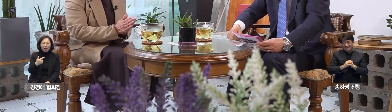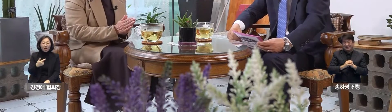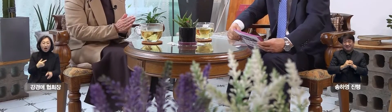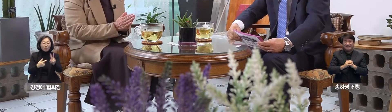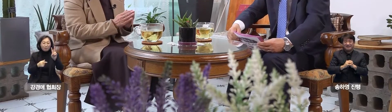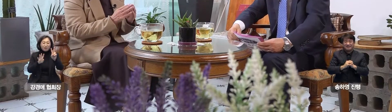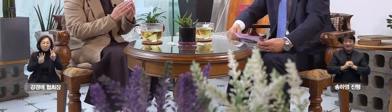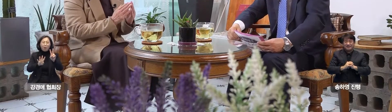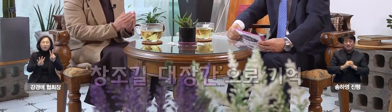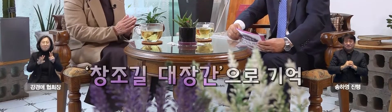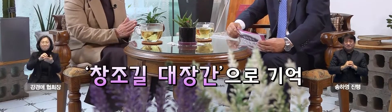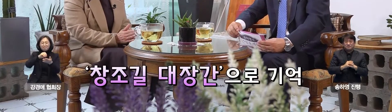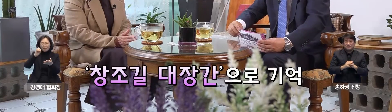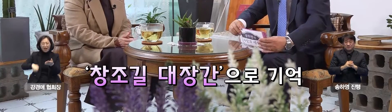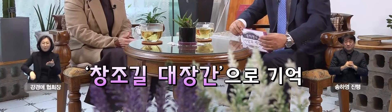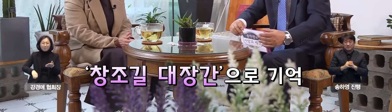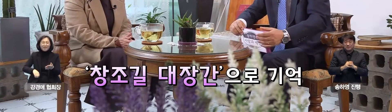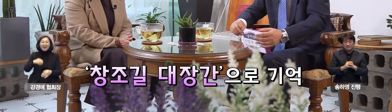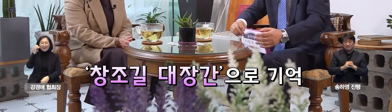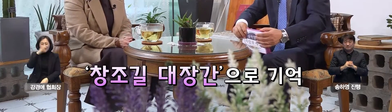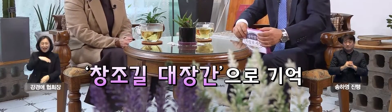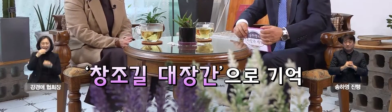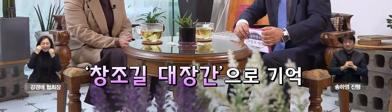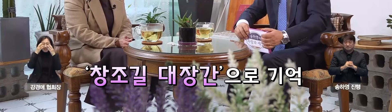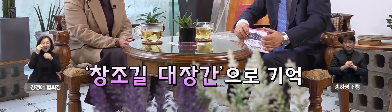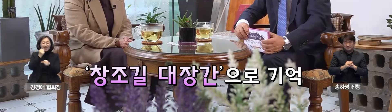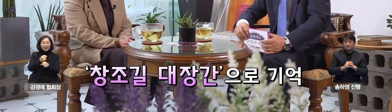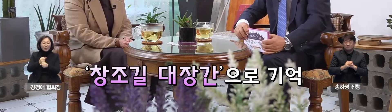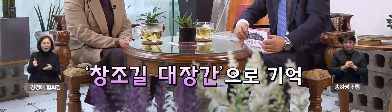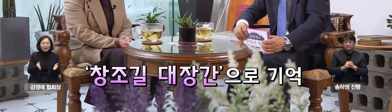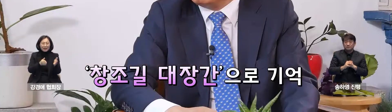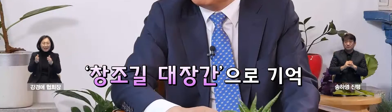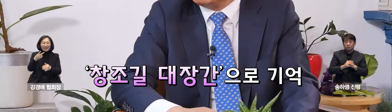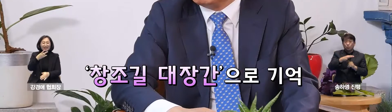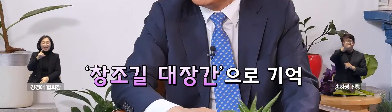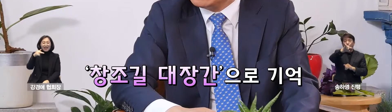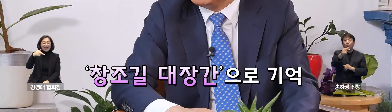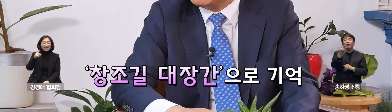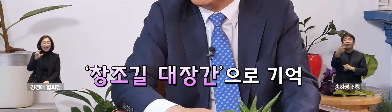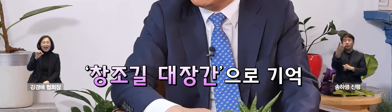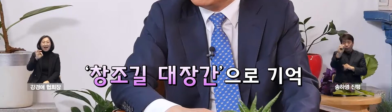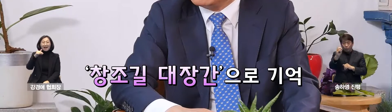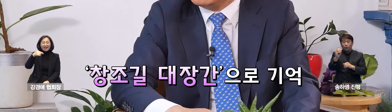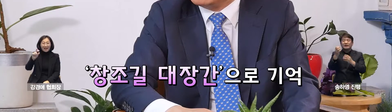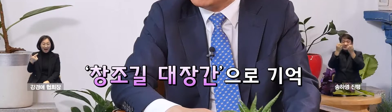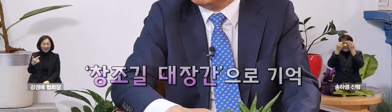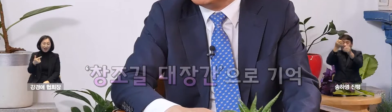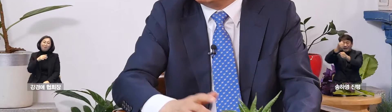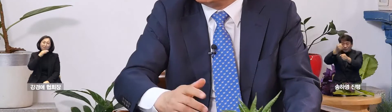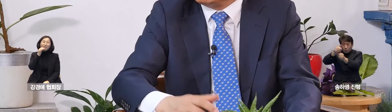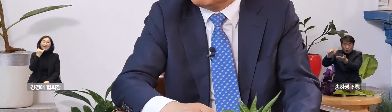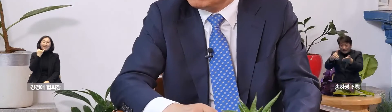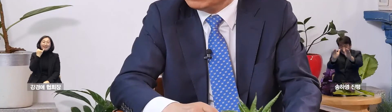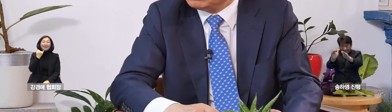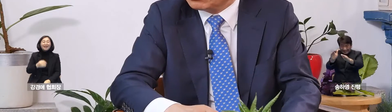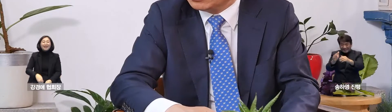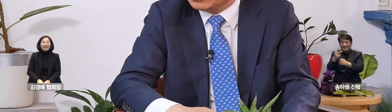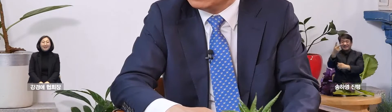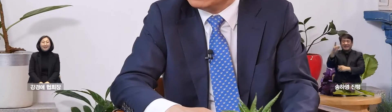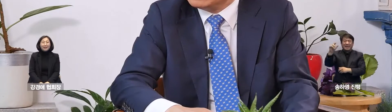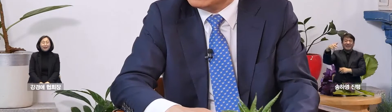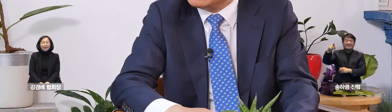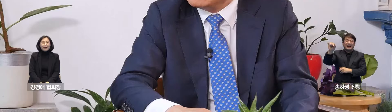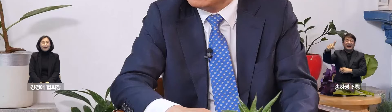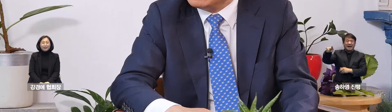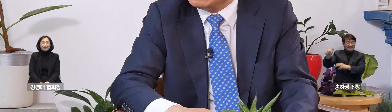좀 빼주셔도 그냥 창조길 대장간까지만 해주셔도 좋을 원동, 것 같습니다. 원동 창조길 대장간 네. 사업 이러면 훨씬 네, 좋겠네요.